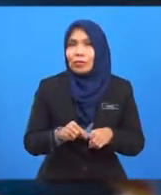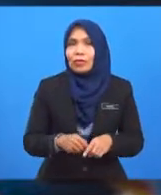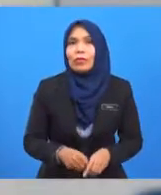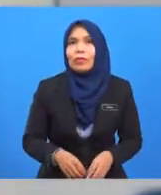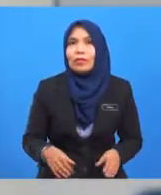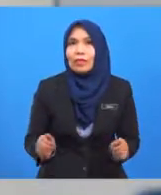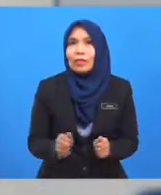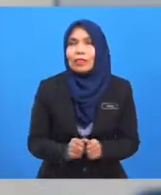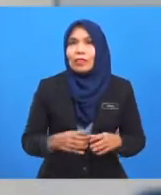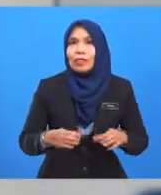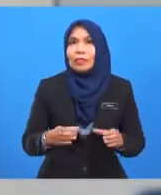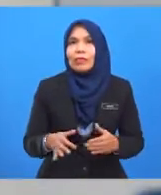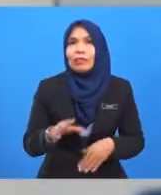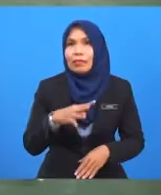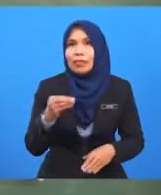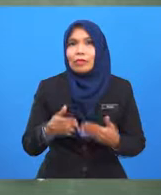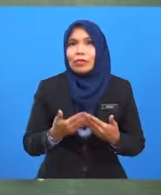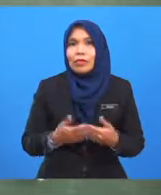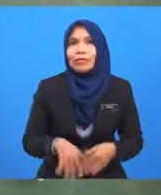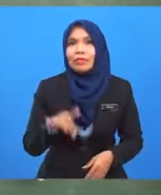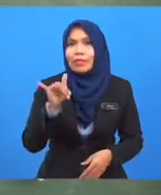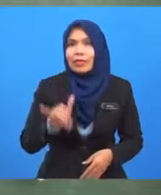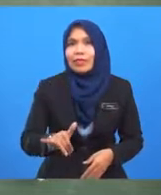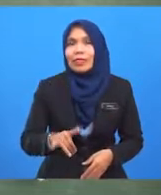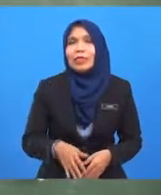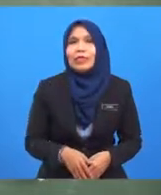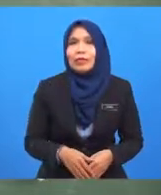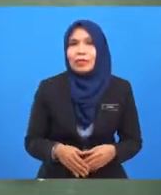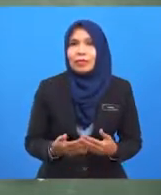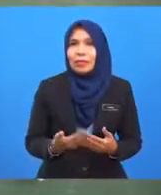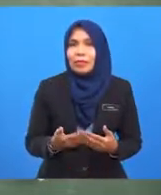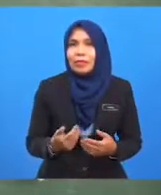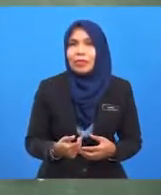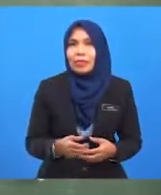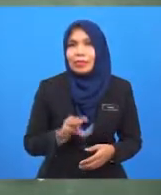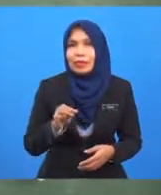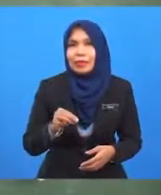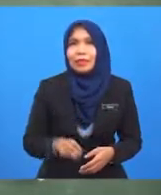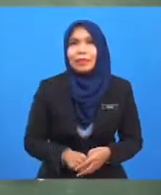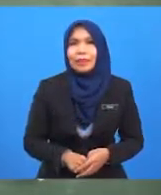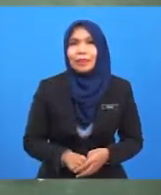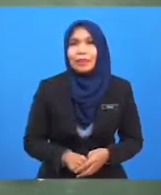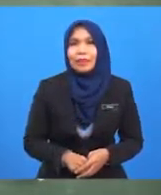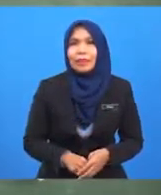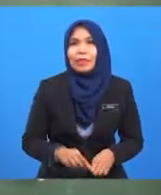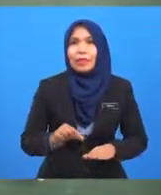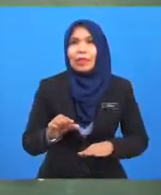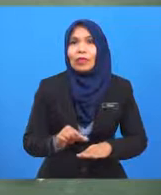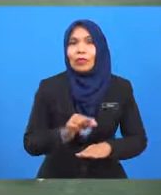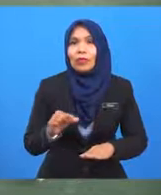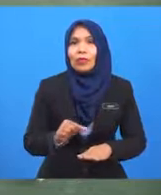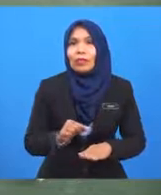mudah? Ya, murid-murid, sudah pasti kita menggunakan pengasah